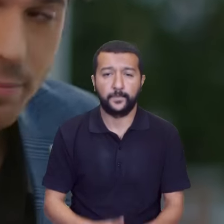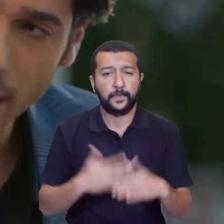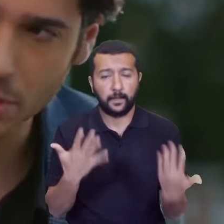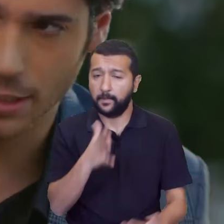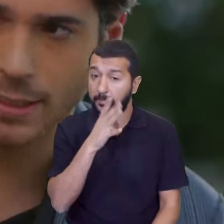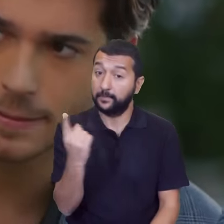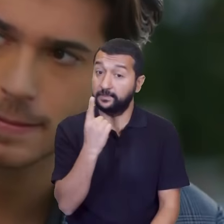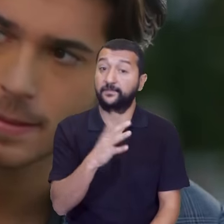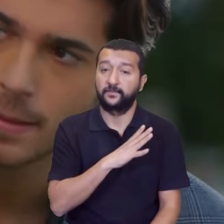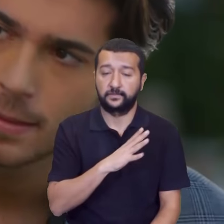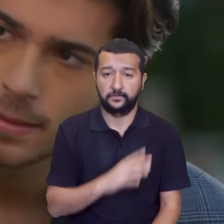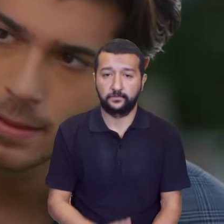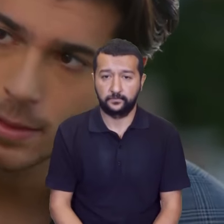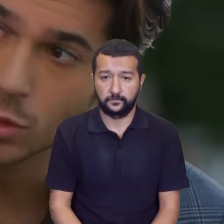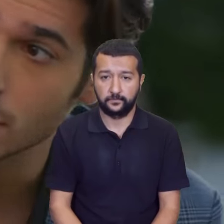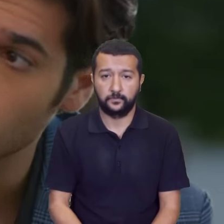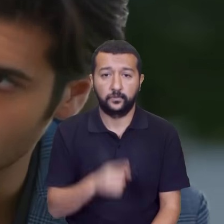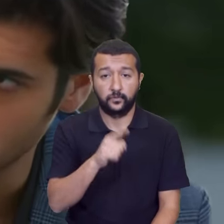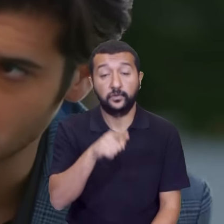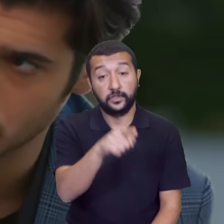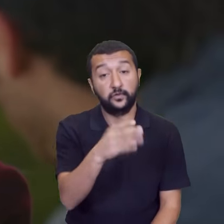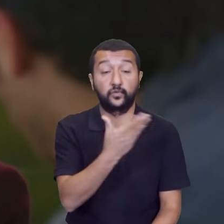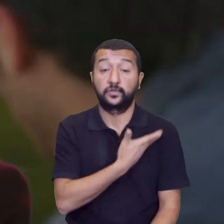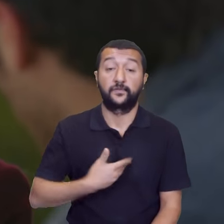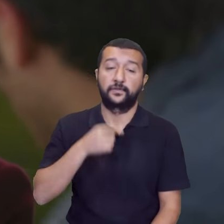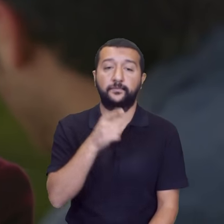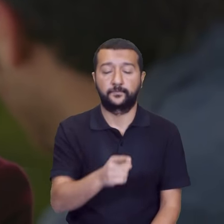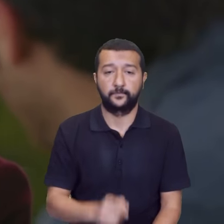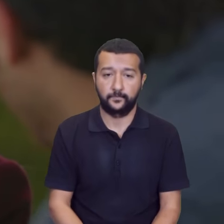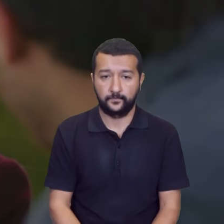Ama bildiğim tek bir şey var. O da seni çok sevdim.